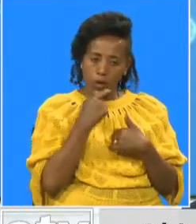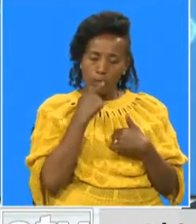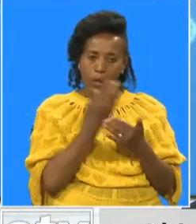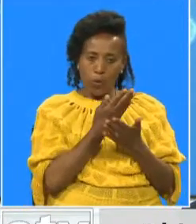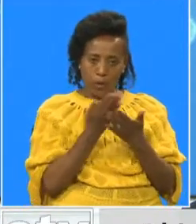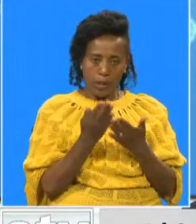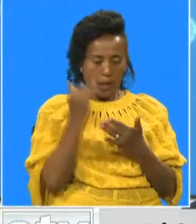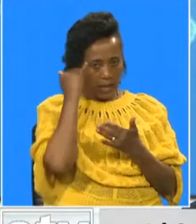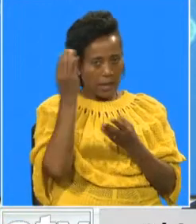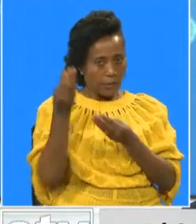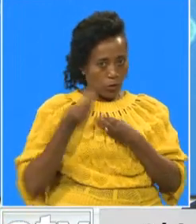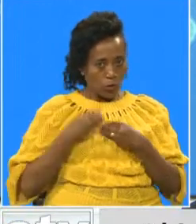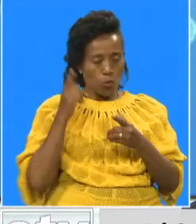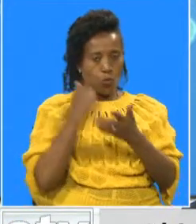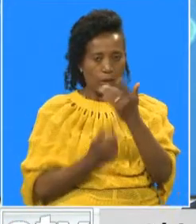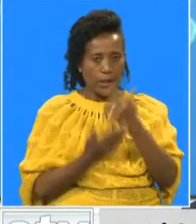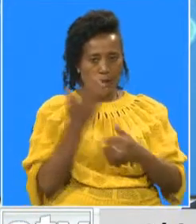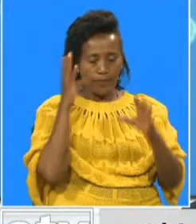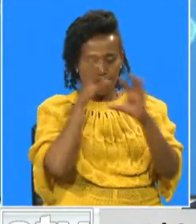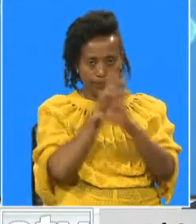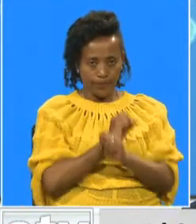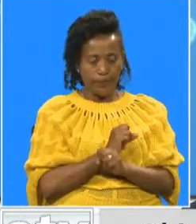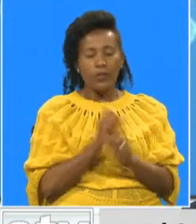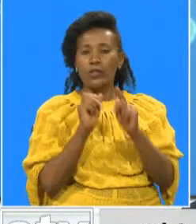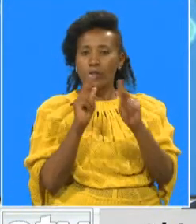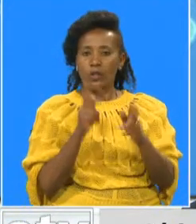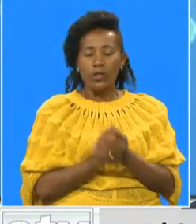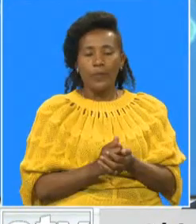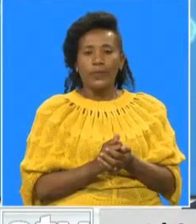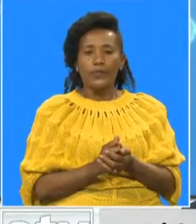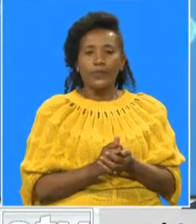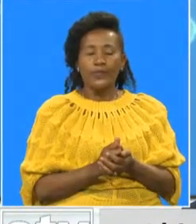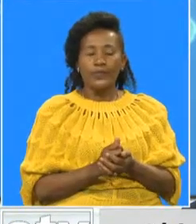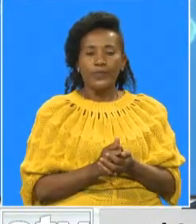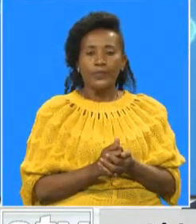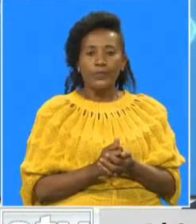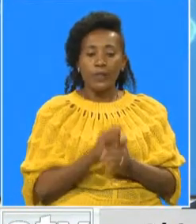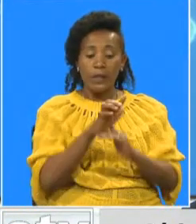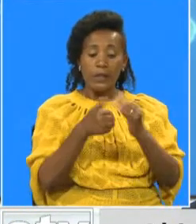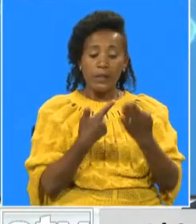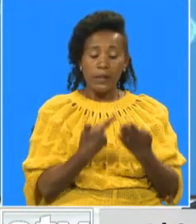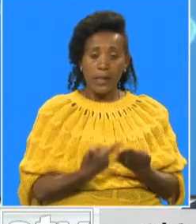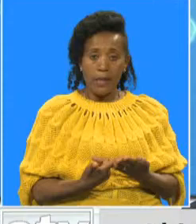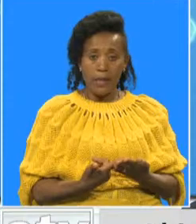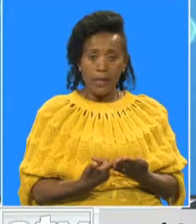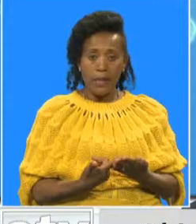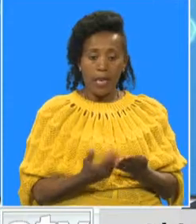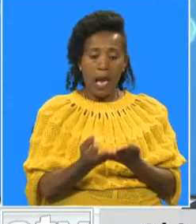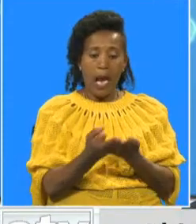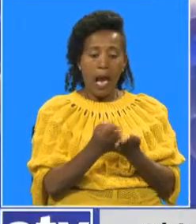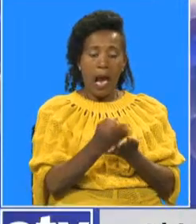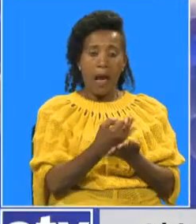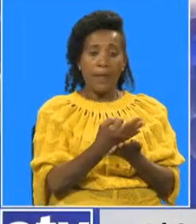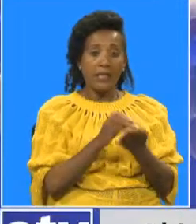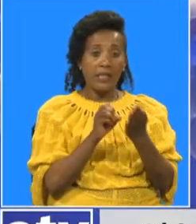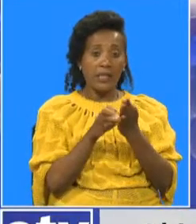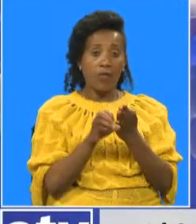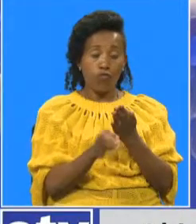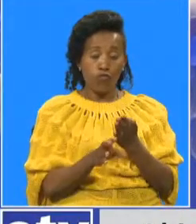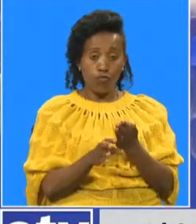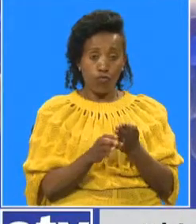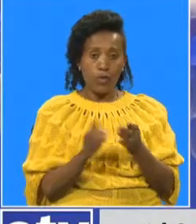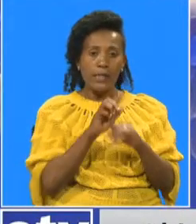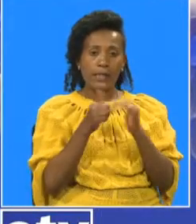የሚለውን ሀሳብ ይስጡበትና ውይይታችን እናጠቃለን። እሺ፣ ስለ አምራች ዘርፉ ስናወራ ባይዘወይ